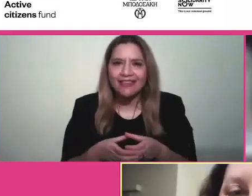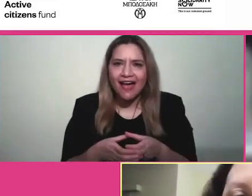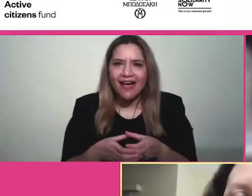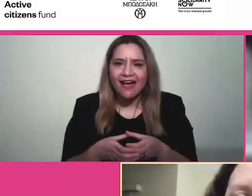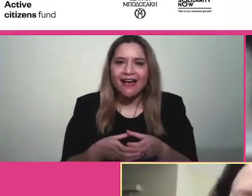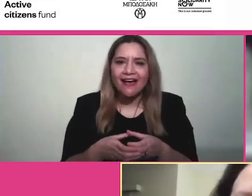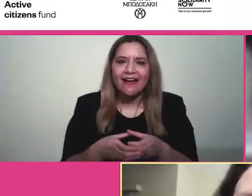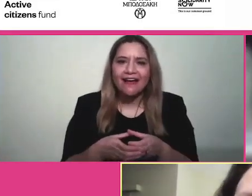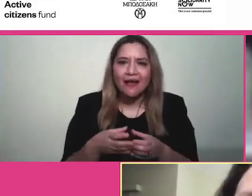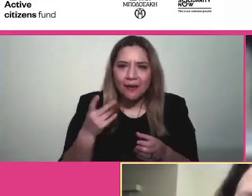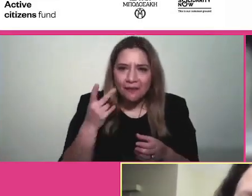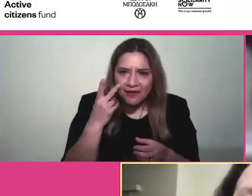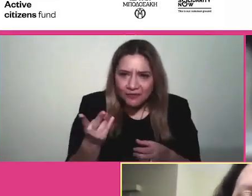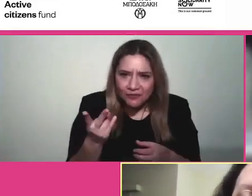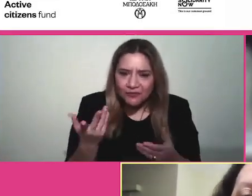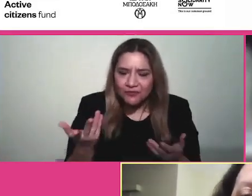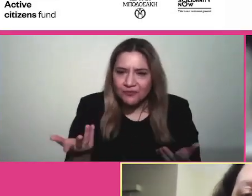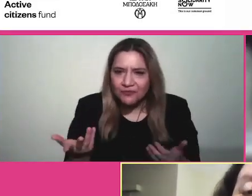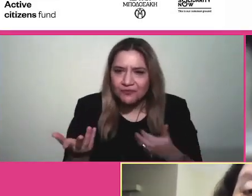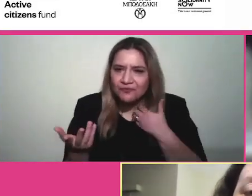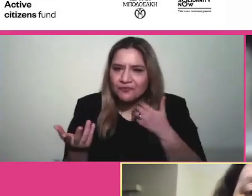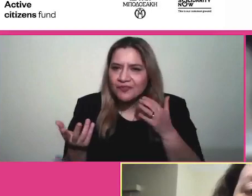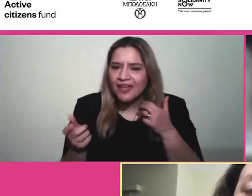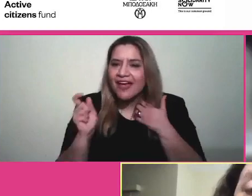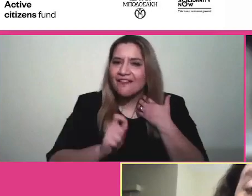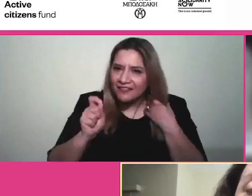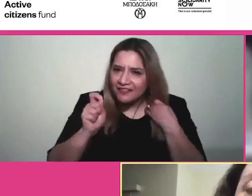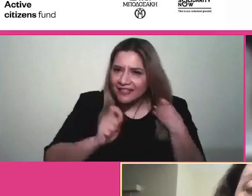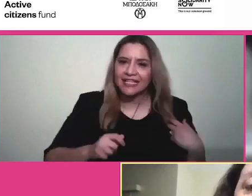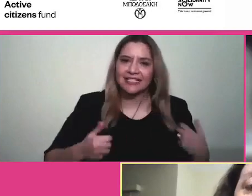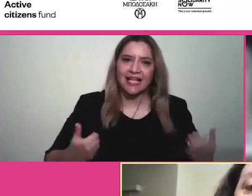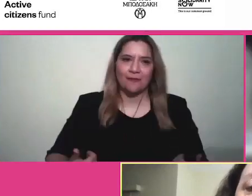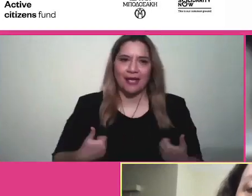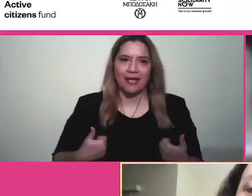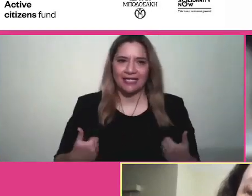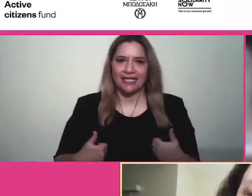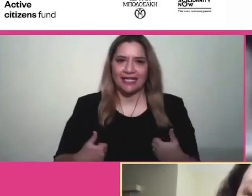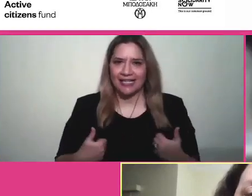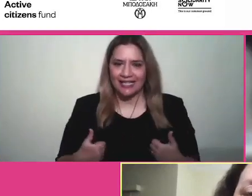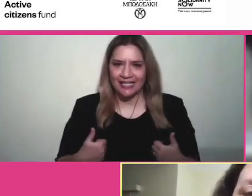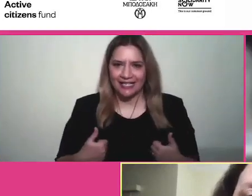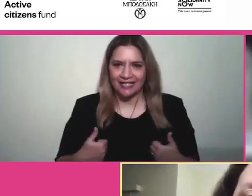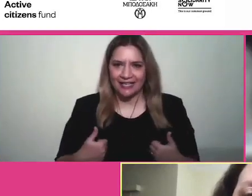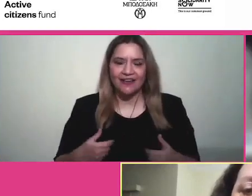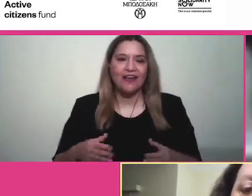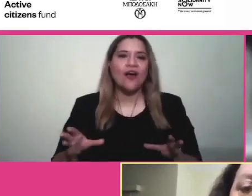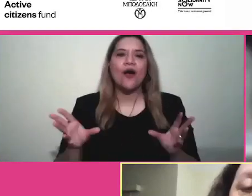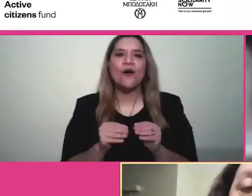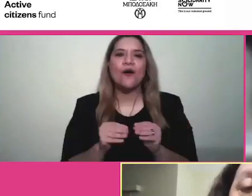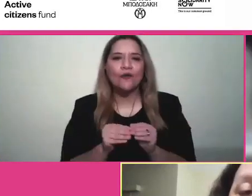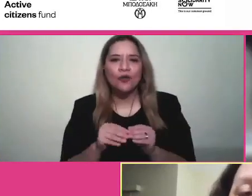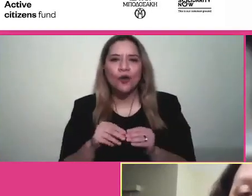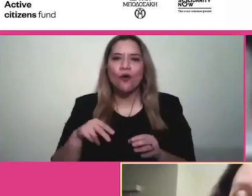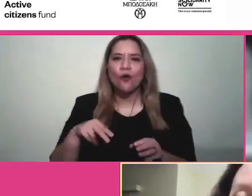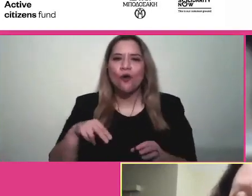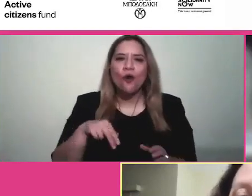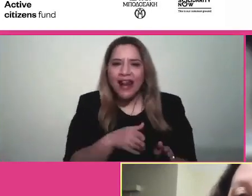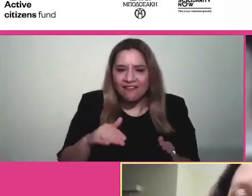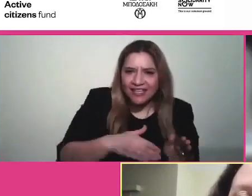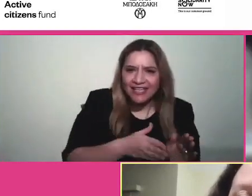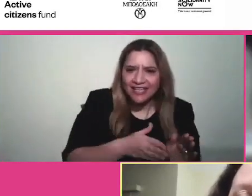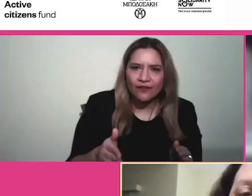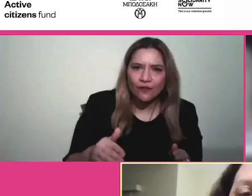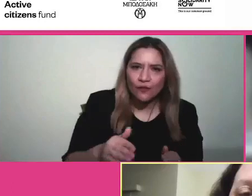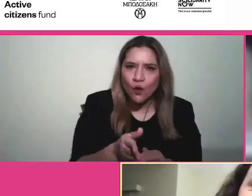ο Θάνος και τα λοιπά, που φτιάξανε το παιχνίδι «Ο Λαβύρινθος του Μινόταυρου», παρόλο που δεν είχα στόχο να